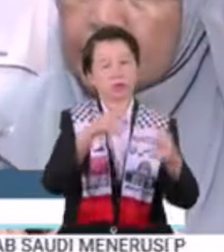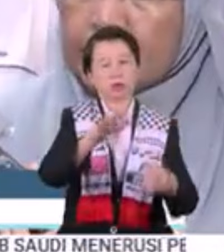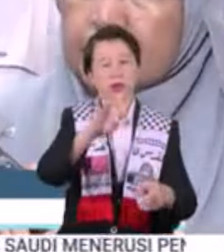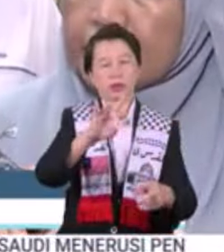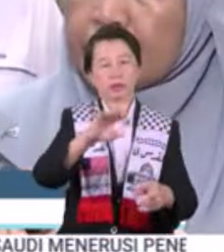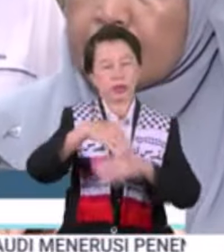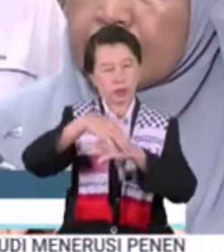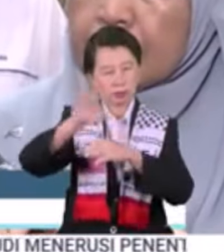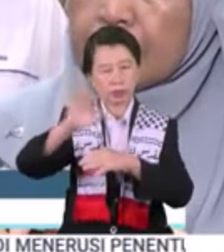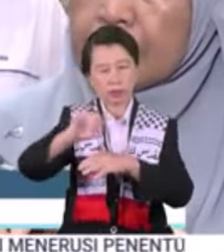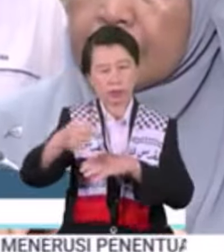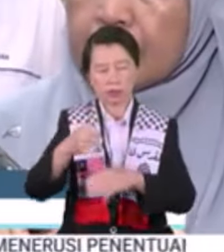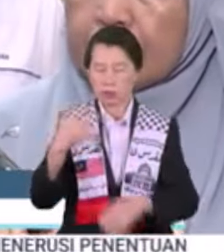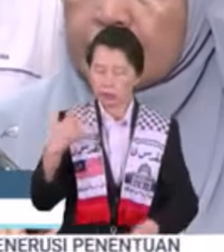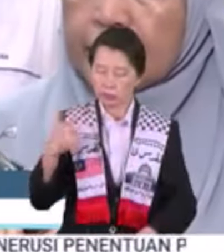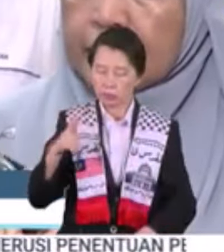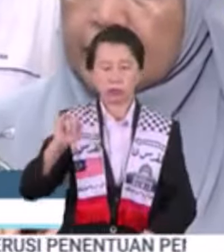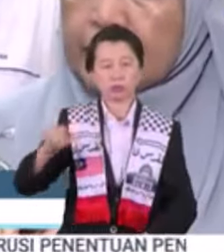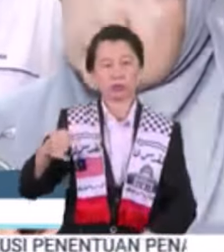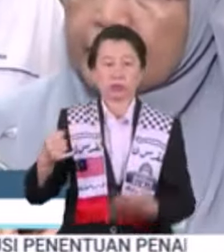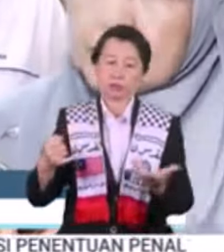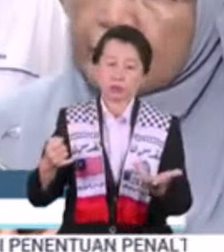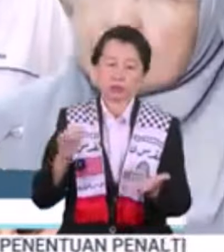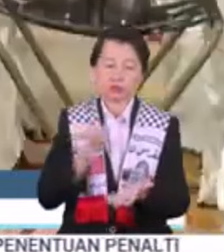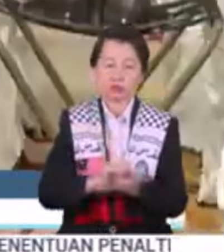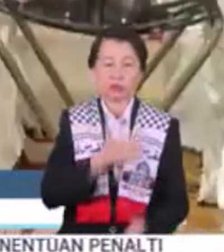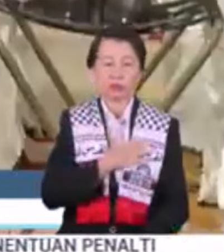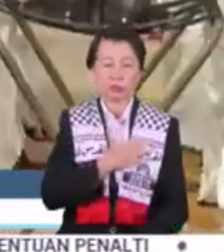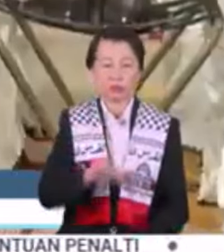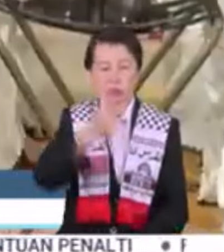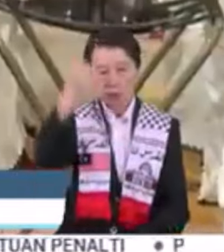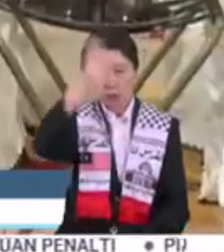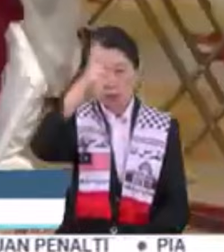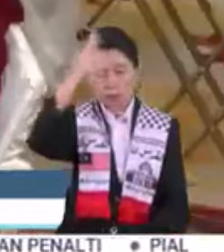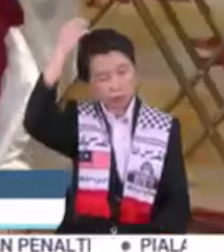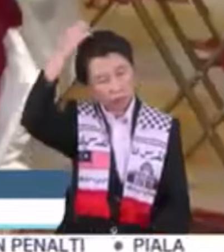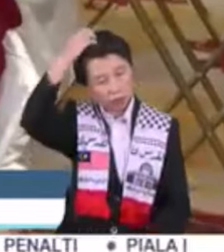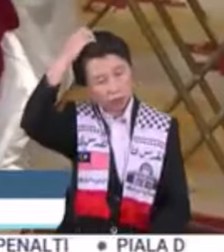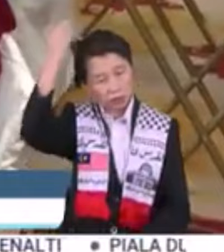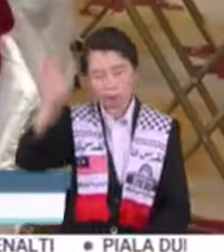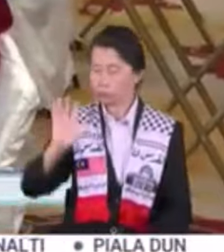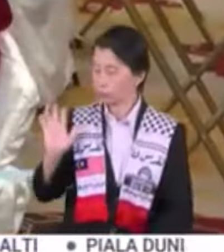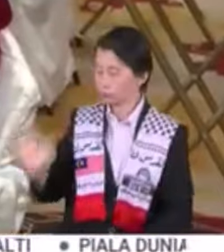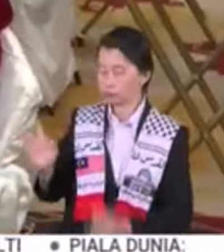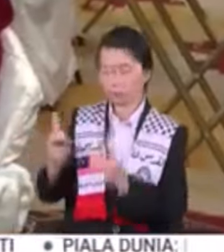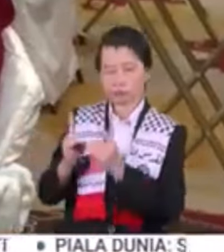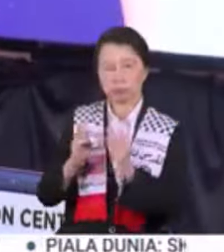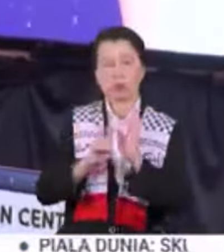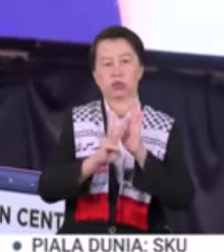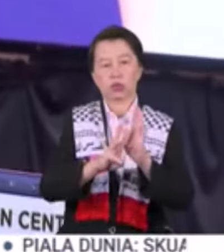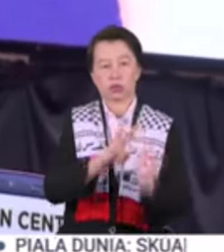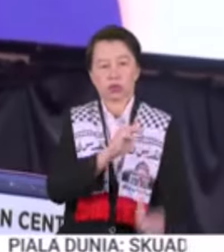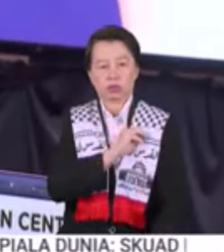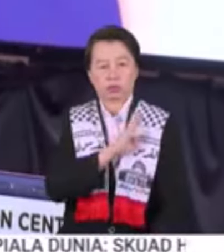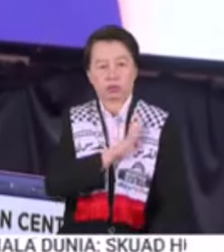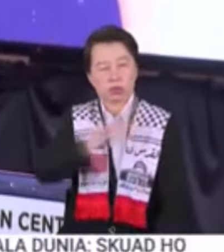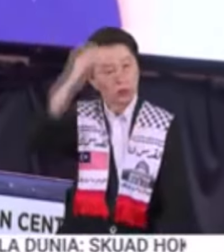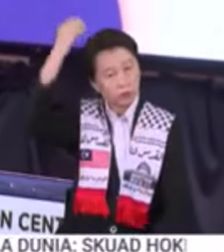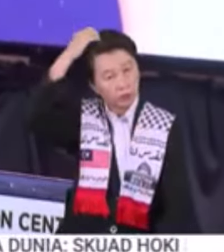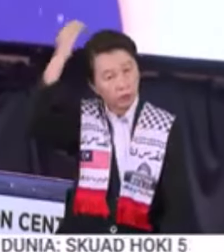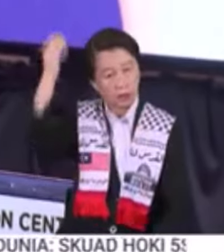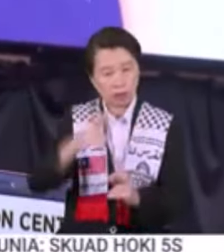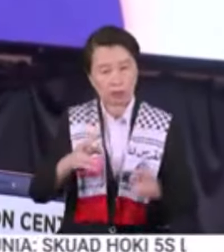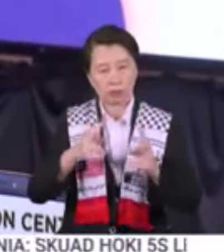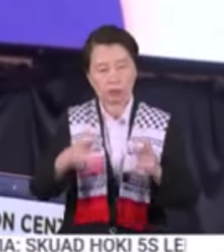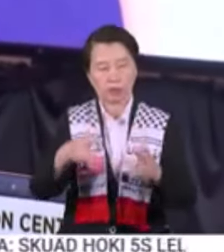kita rangkumkan 13 juta lah. Itu komitmen kerajaan negeri. Beliau ditemui selepas mewakili Menteri Besar Selangor